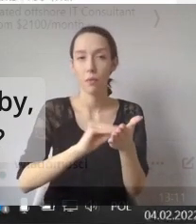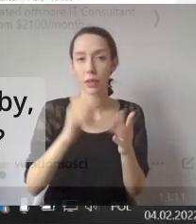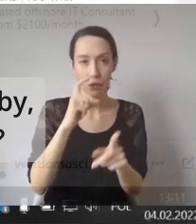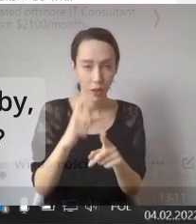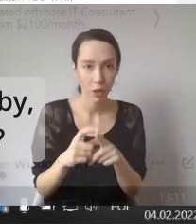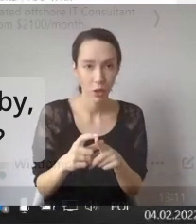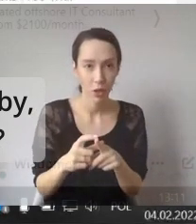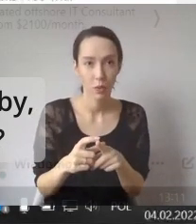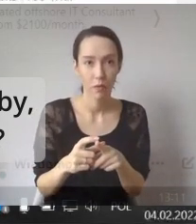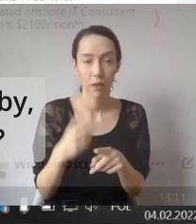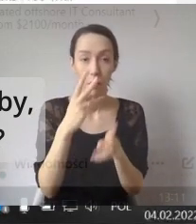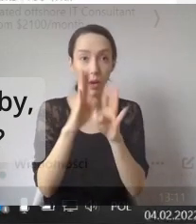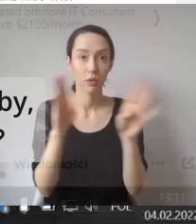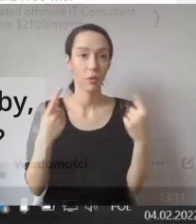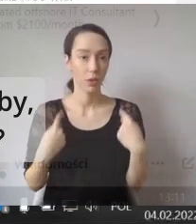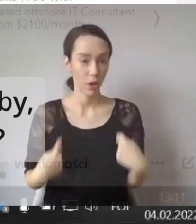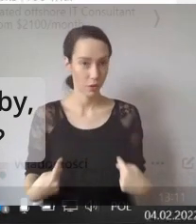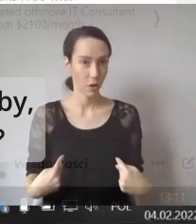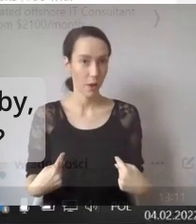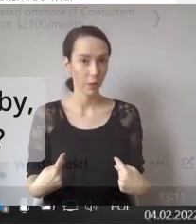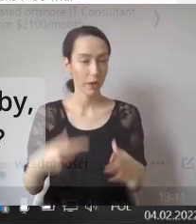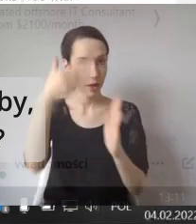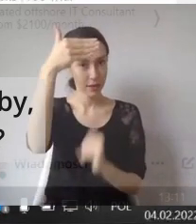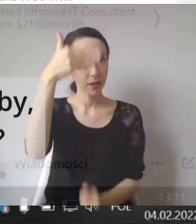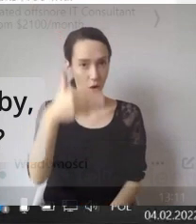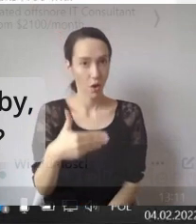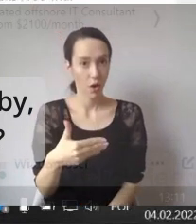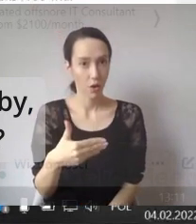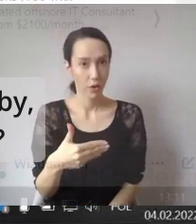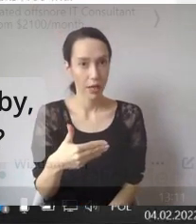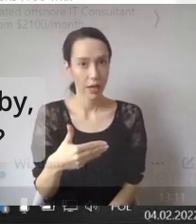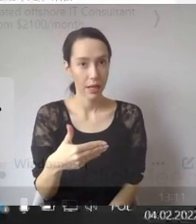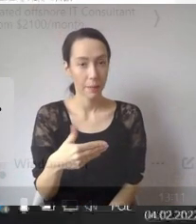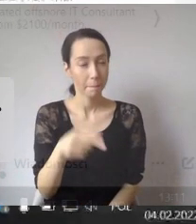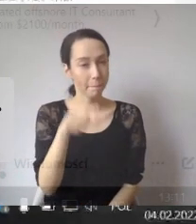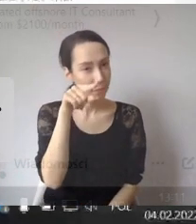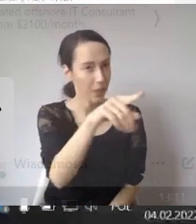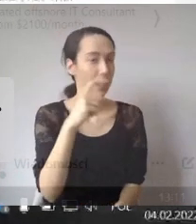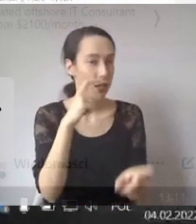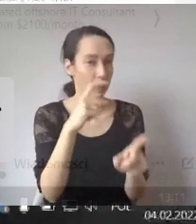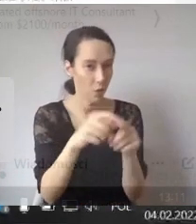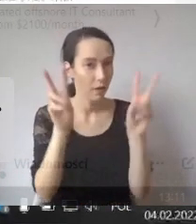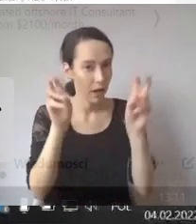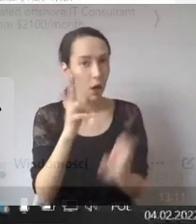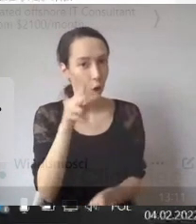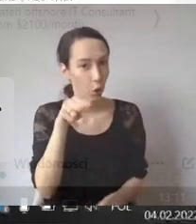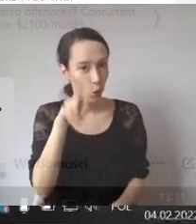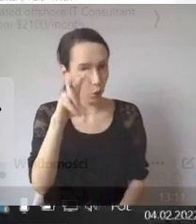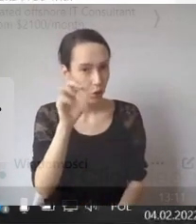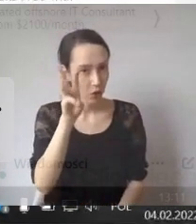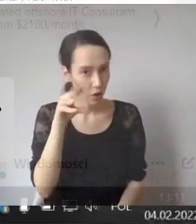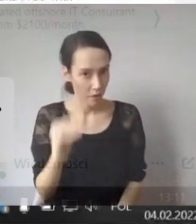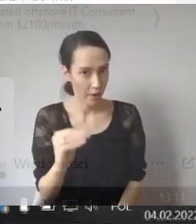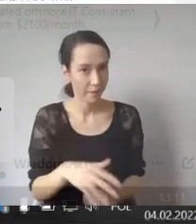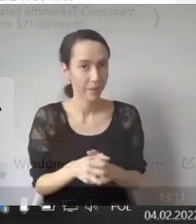osoby, u których na profilu znajdują się te słowa kluczowe, tak? Czyli u nich na profilu znajduje się słowo